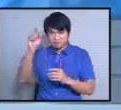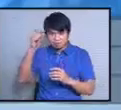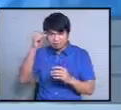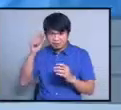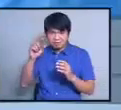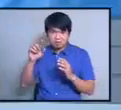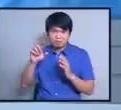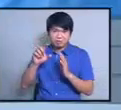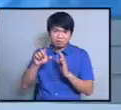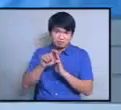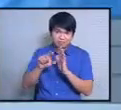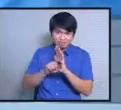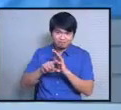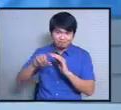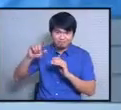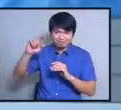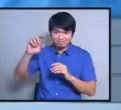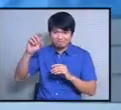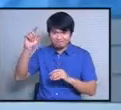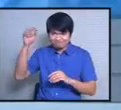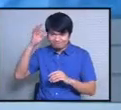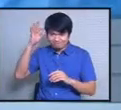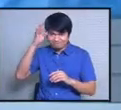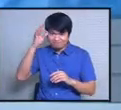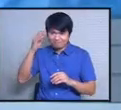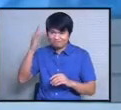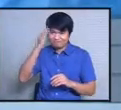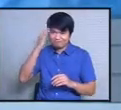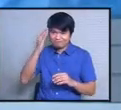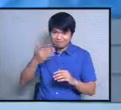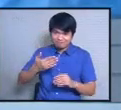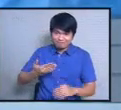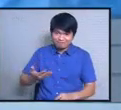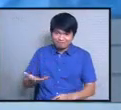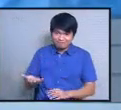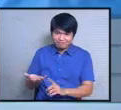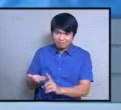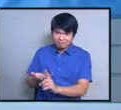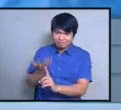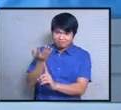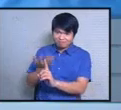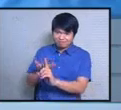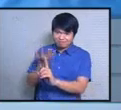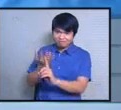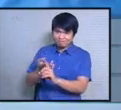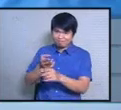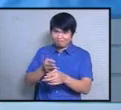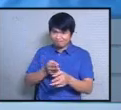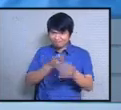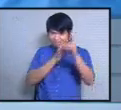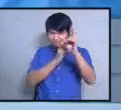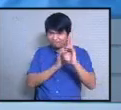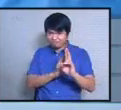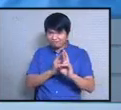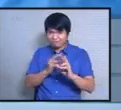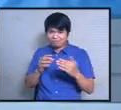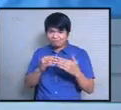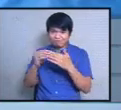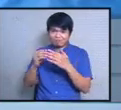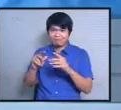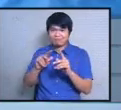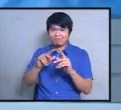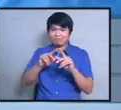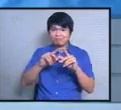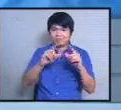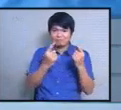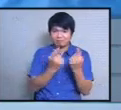chairman emeritus po ng PDP-Laban, si Pimentel ay kinikilalang pinakamataas at pinakarespetadong leader ng kanyang partido. Pero